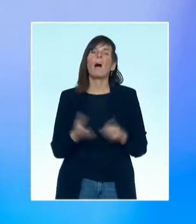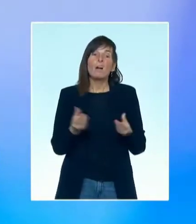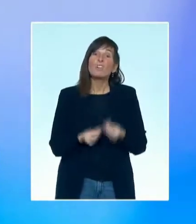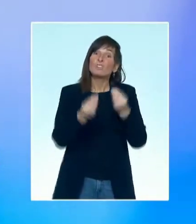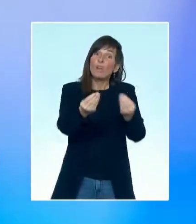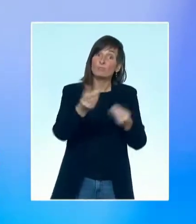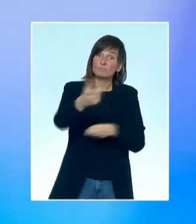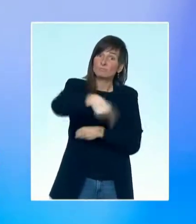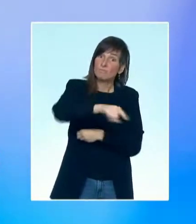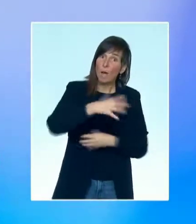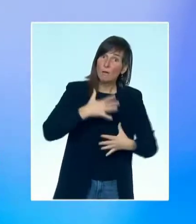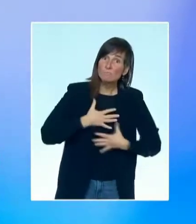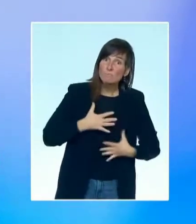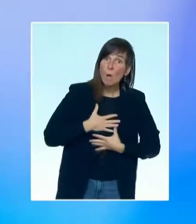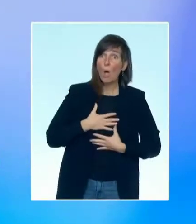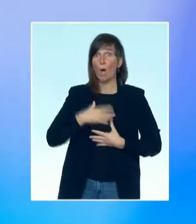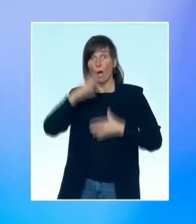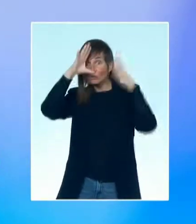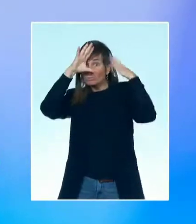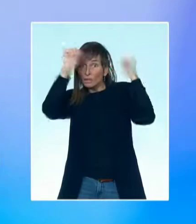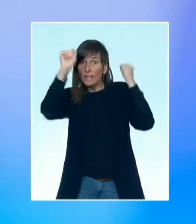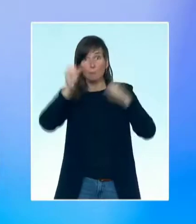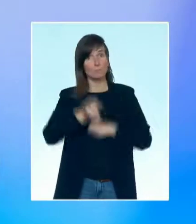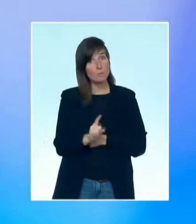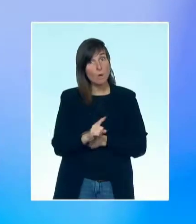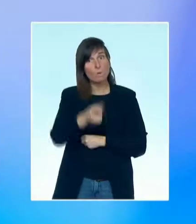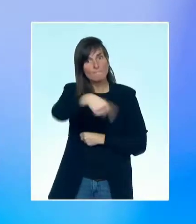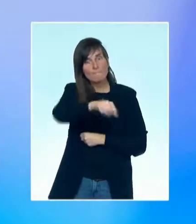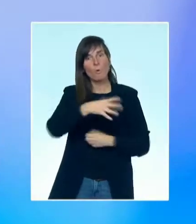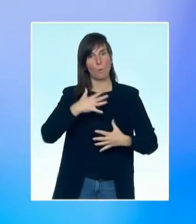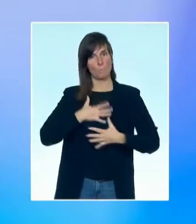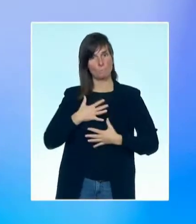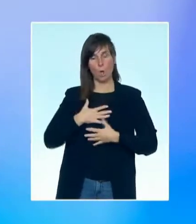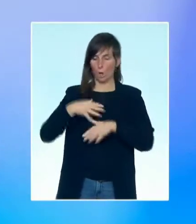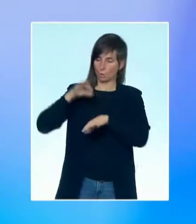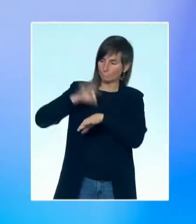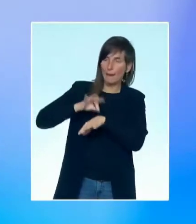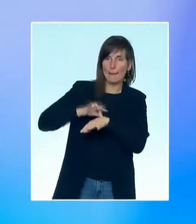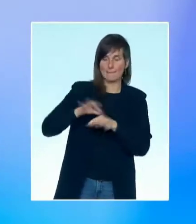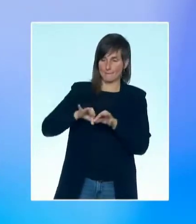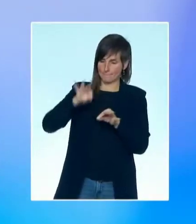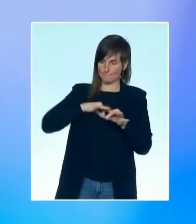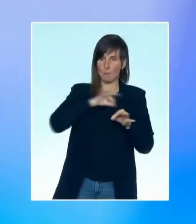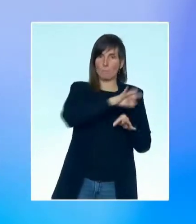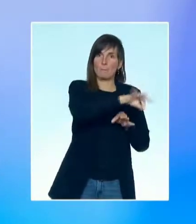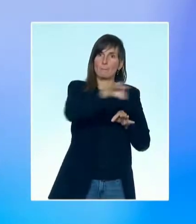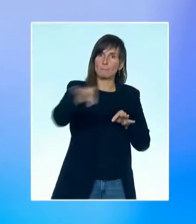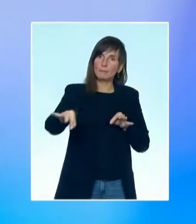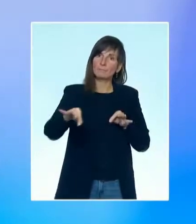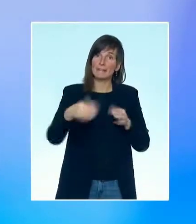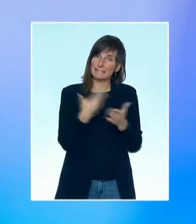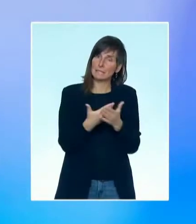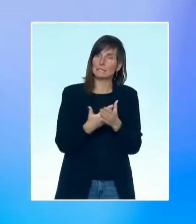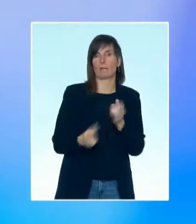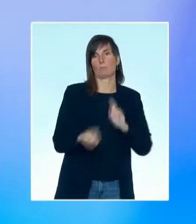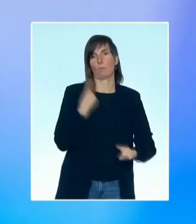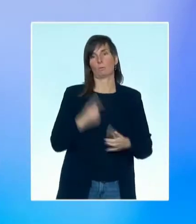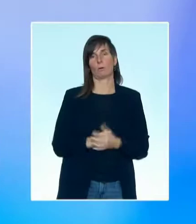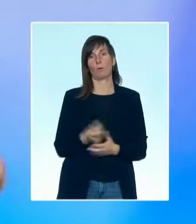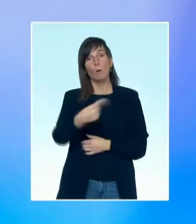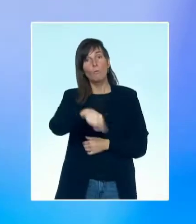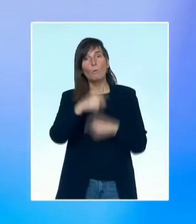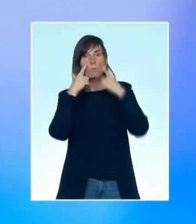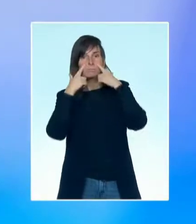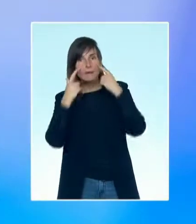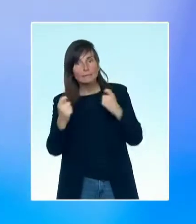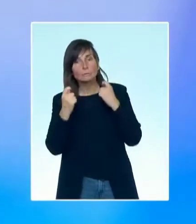du gendarme, mais la peur du virus et de ses conséquences sur nos vies. Si nous savons être vigilants et responsables